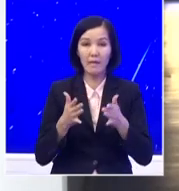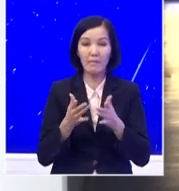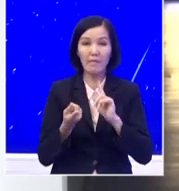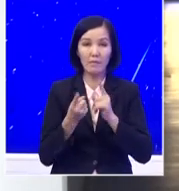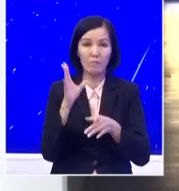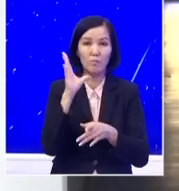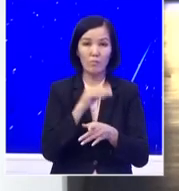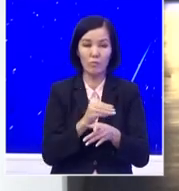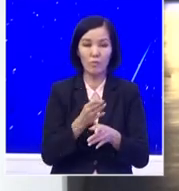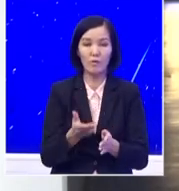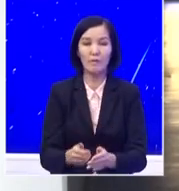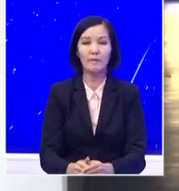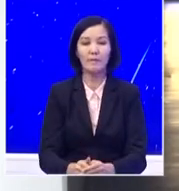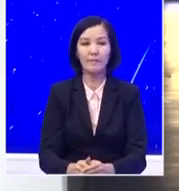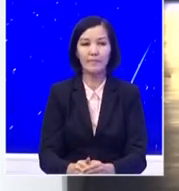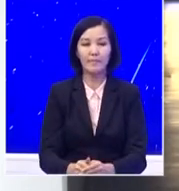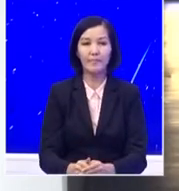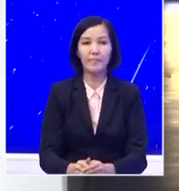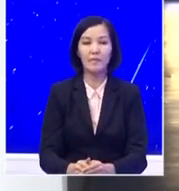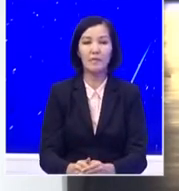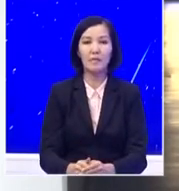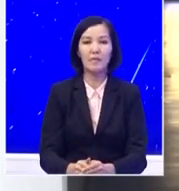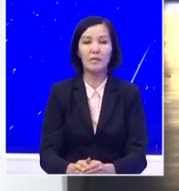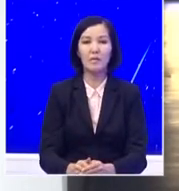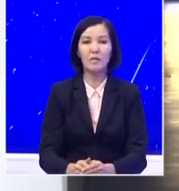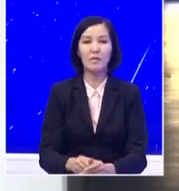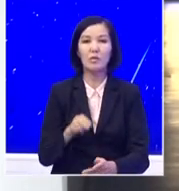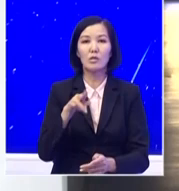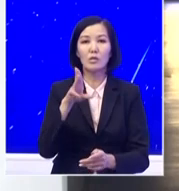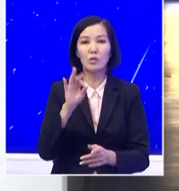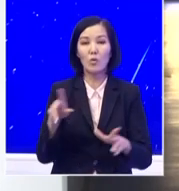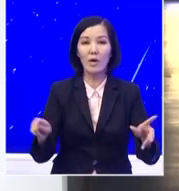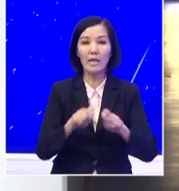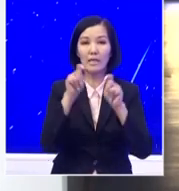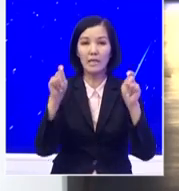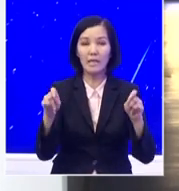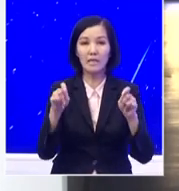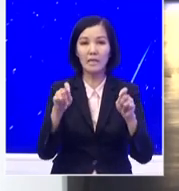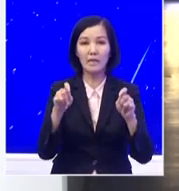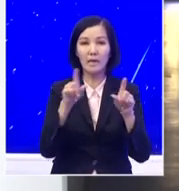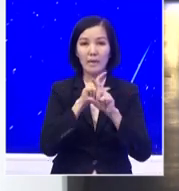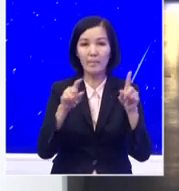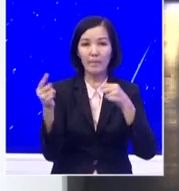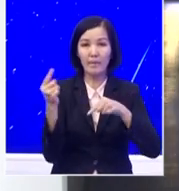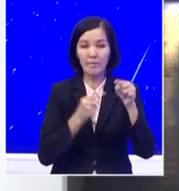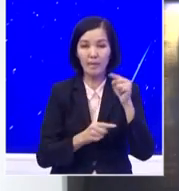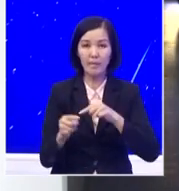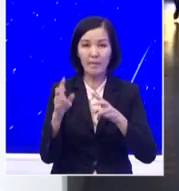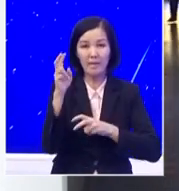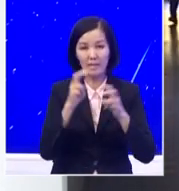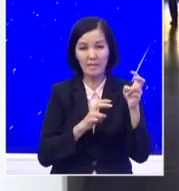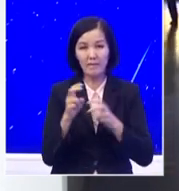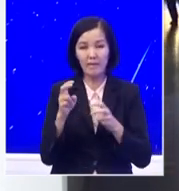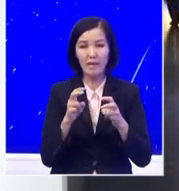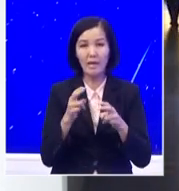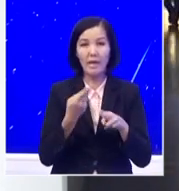этих ограничительных мероприятий. То, что касается открытия объектов предпринимательства и других объектов,